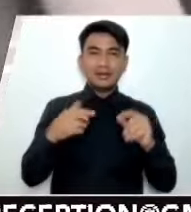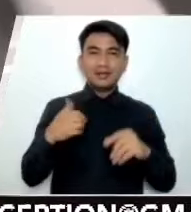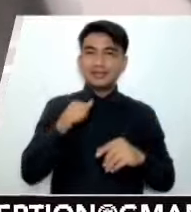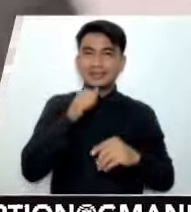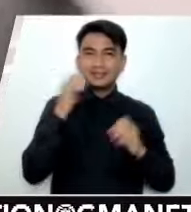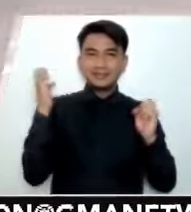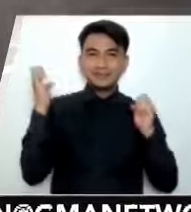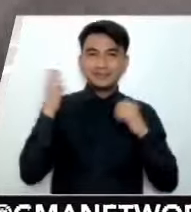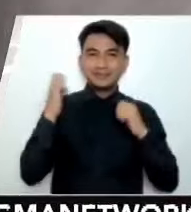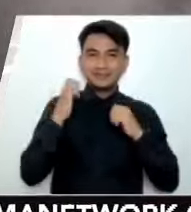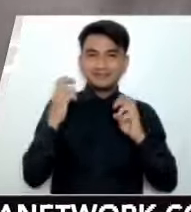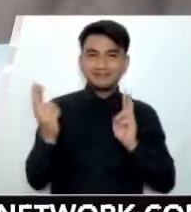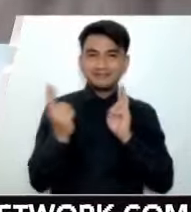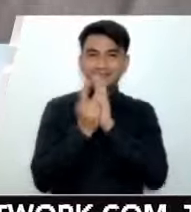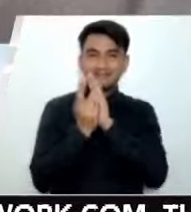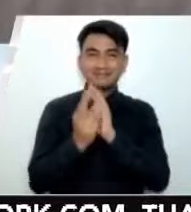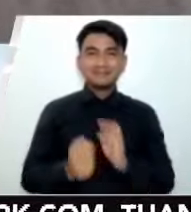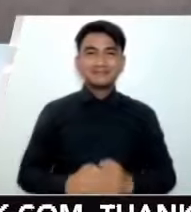tagpo.